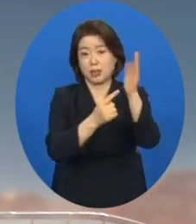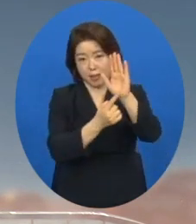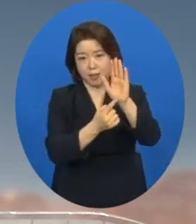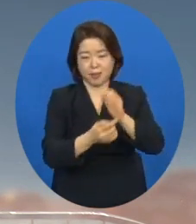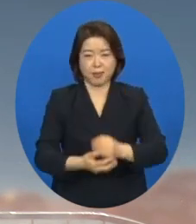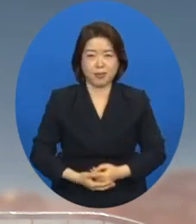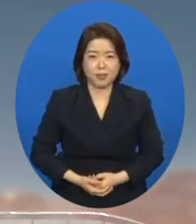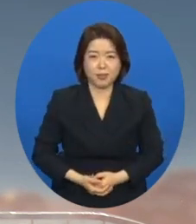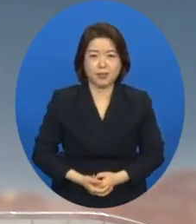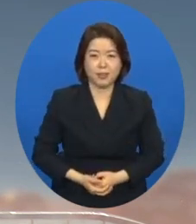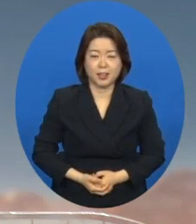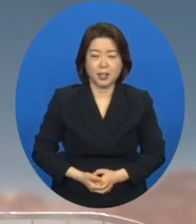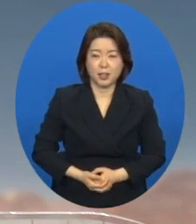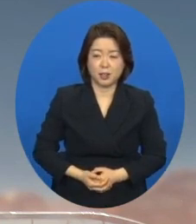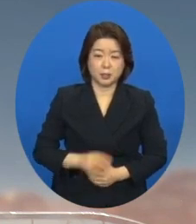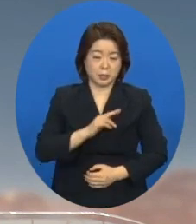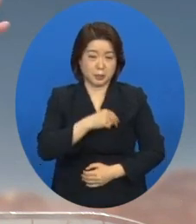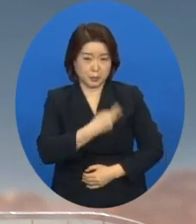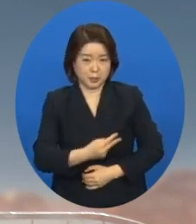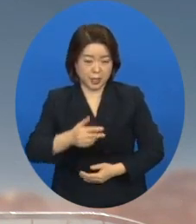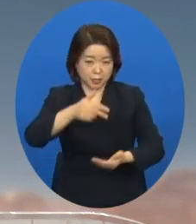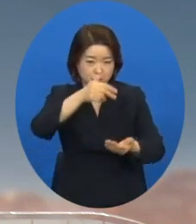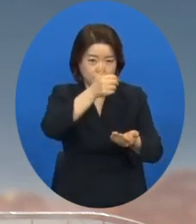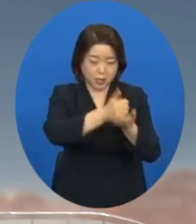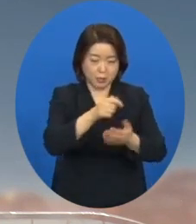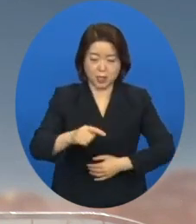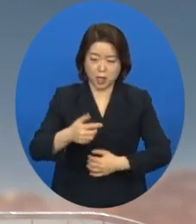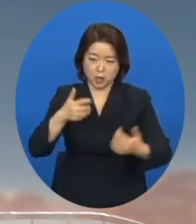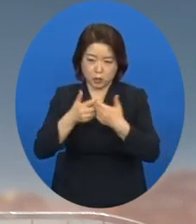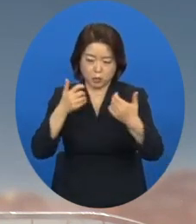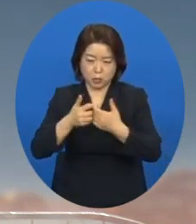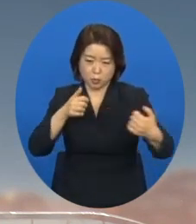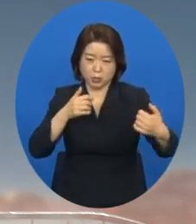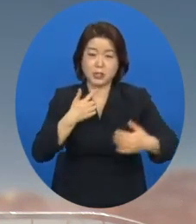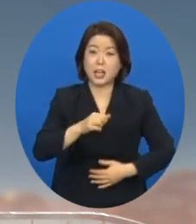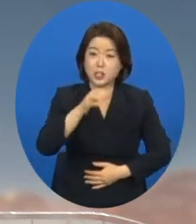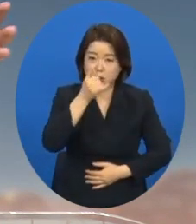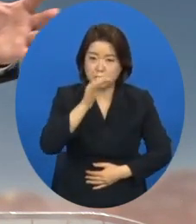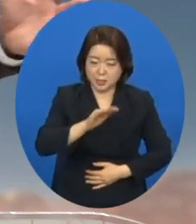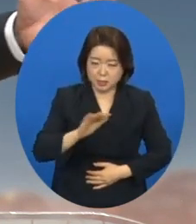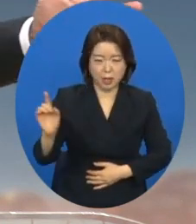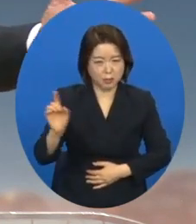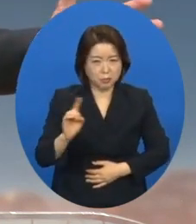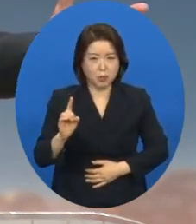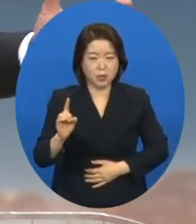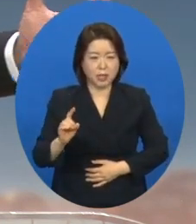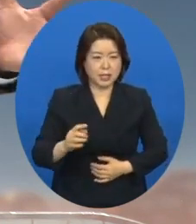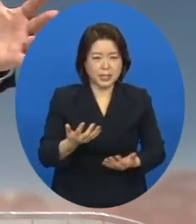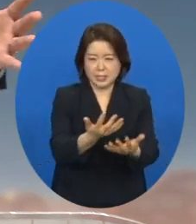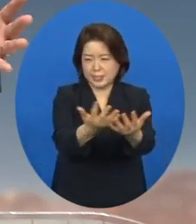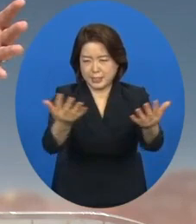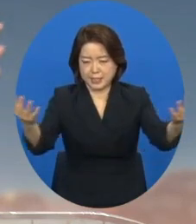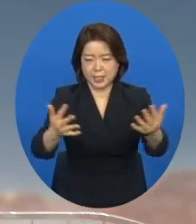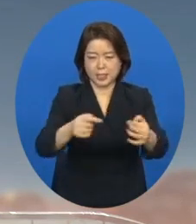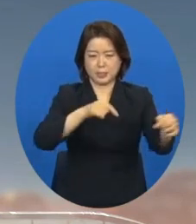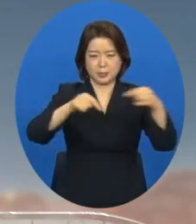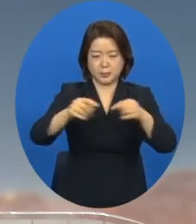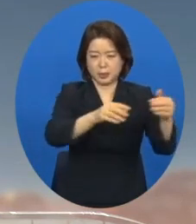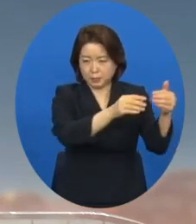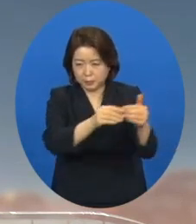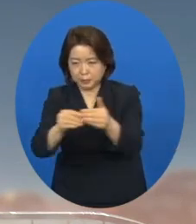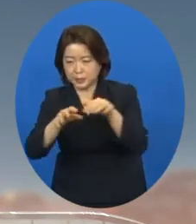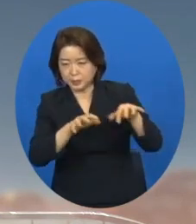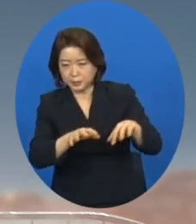그러니까 어떤 사령관으로서 혹은 어떤 전투에서 싸워본 적이 있지만 뭔가 사람들을 다 이끌고 나가는 것은